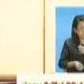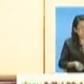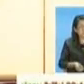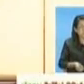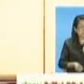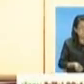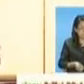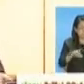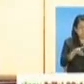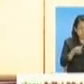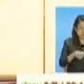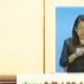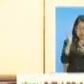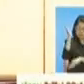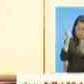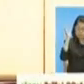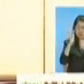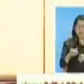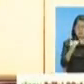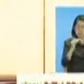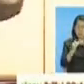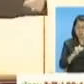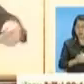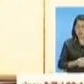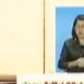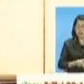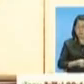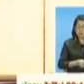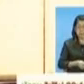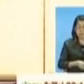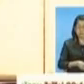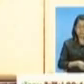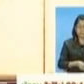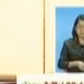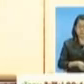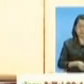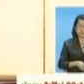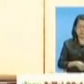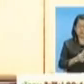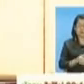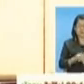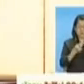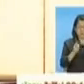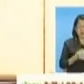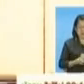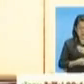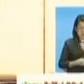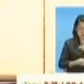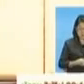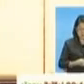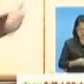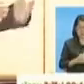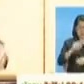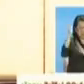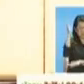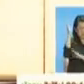คใต้บ้างก็เป็นสิทธิ์แต่จะชนะหรือแพ้ก็อีกเรื่องนึงถ้าส่วนตัวผมคิดน่ะภาค